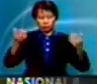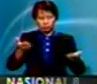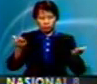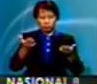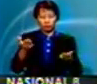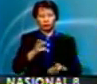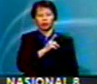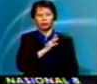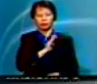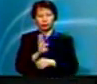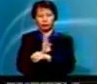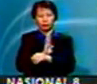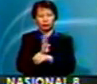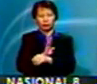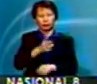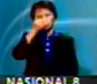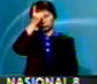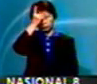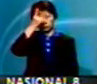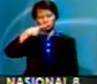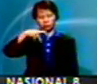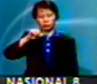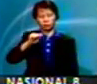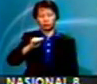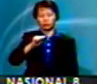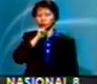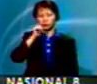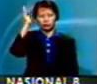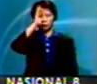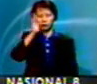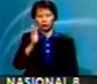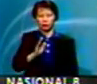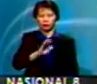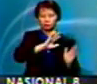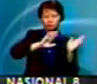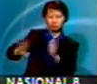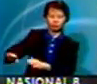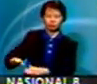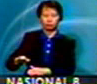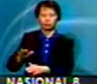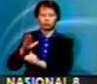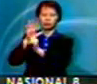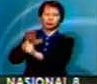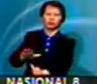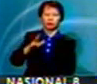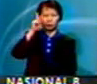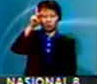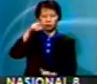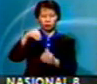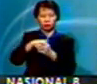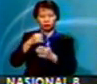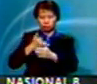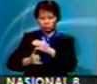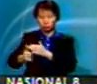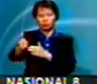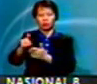mana Kementerian Perdagangan Antarabangsa dan Industri MITI tidak pernah mendiskriminasi Kelantan dalam soal